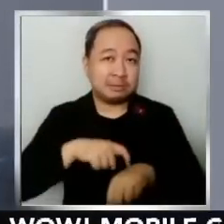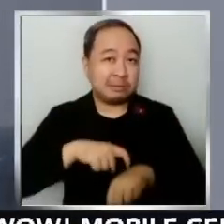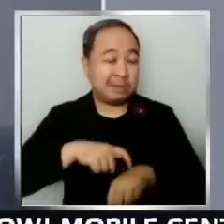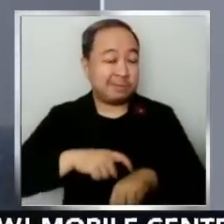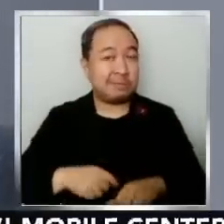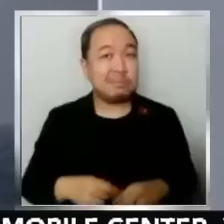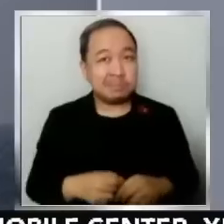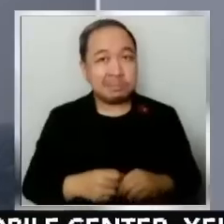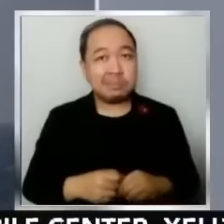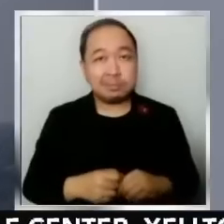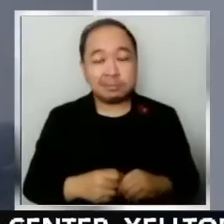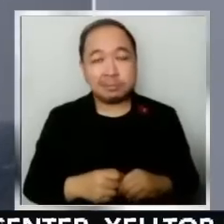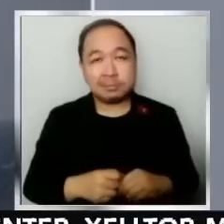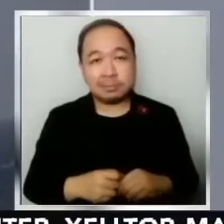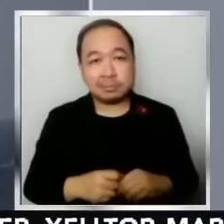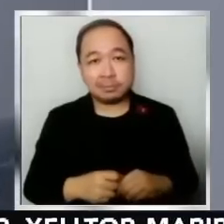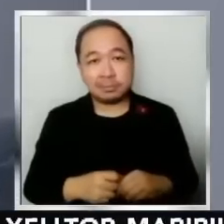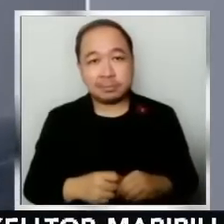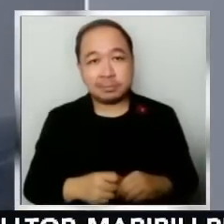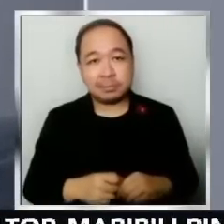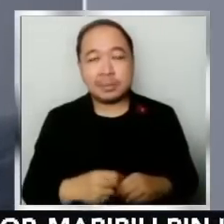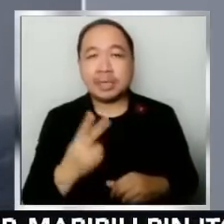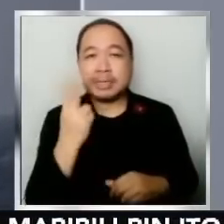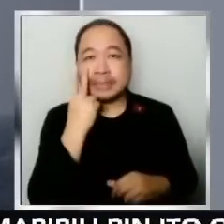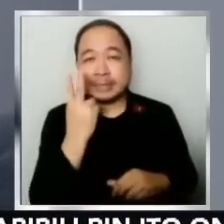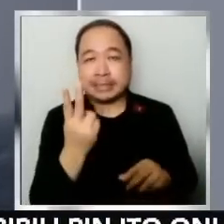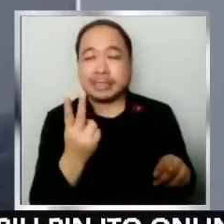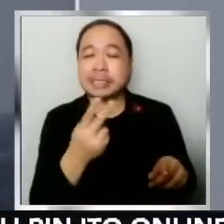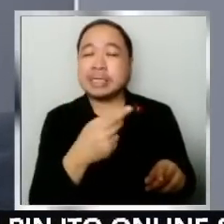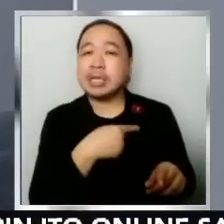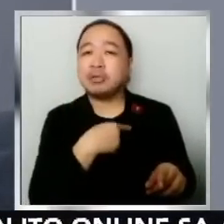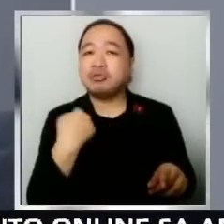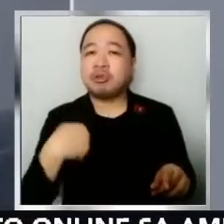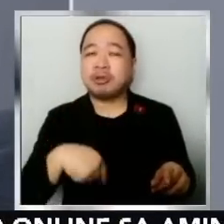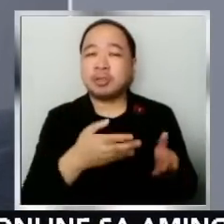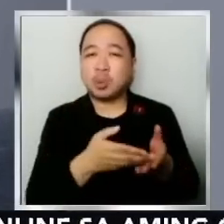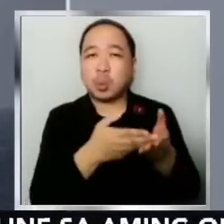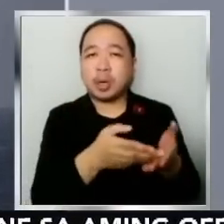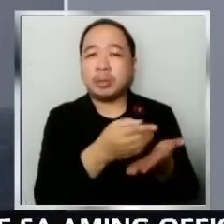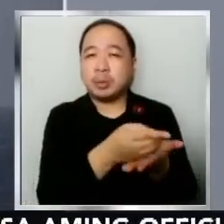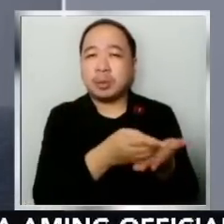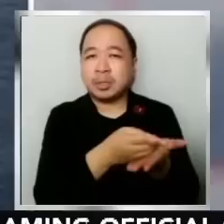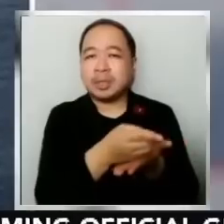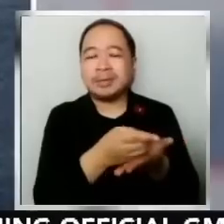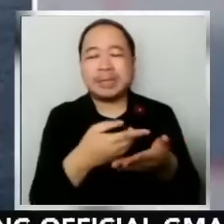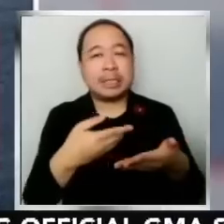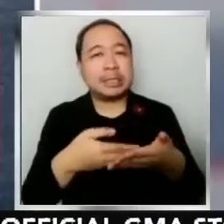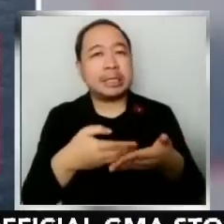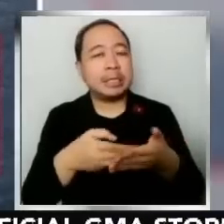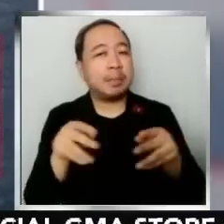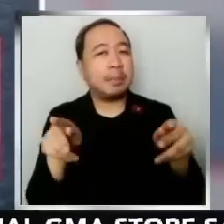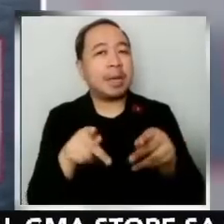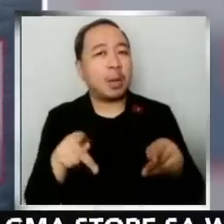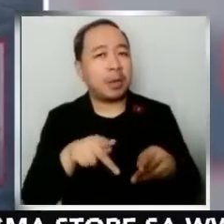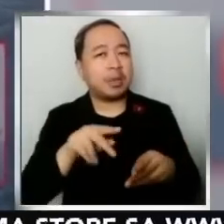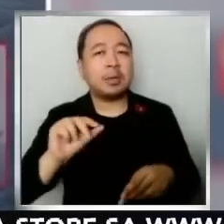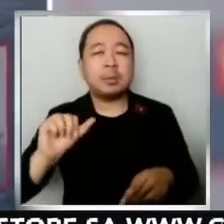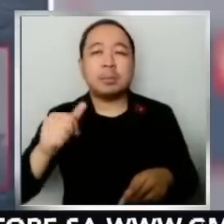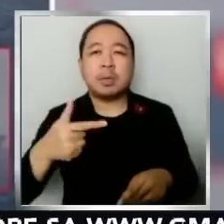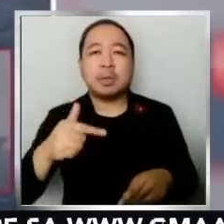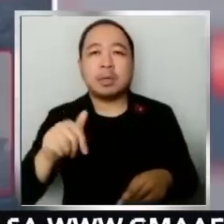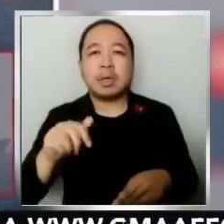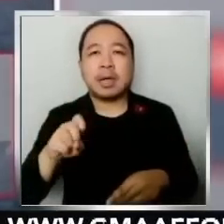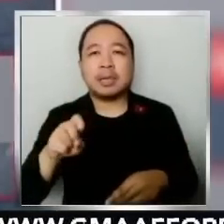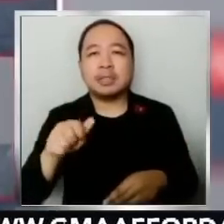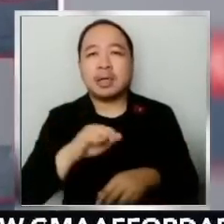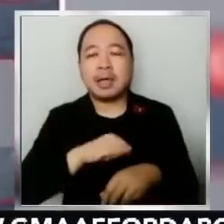pulido ito ang Chinese warship na namataan malapit sa pag-asa Island sa Palawan noong Sabado kasama ito sa pulutong ng mahigit